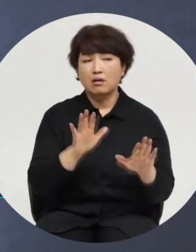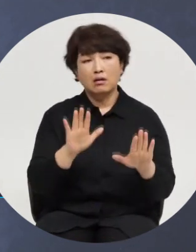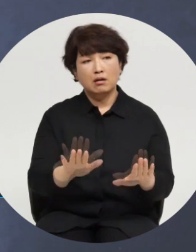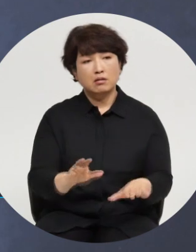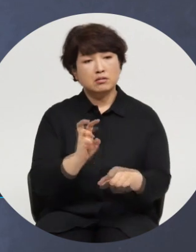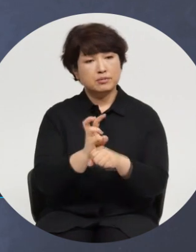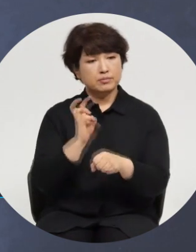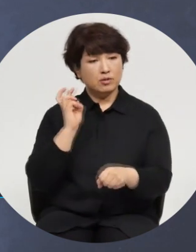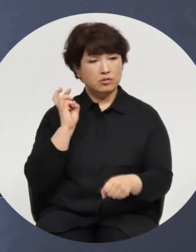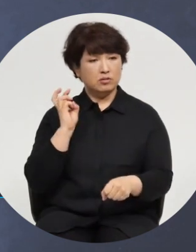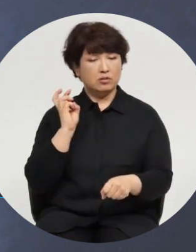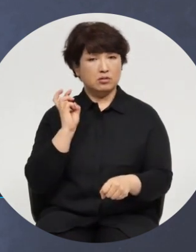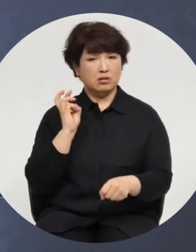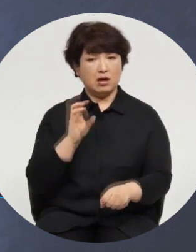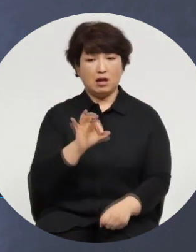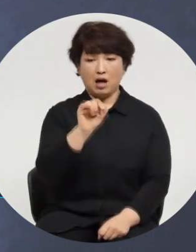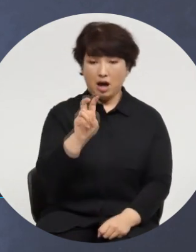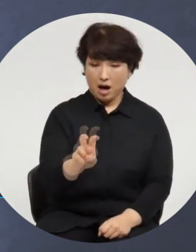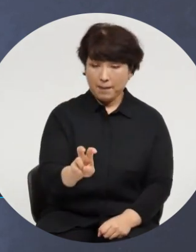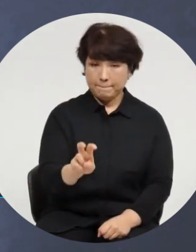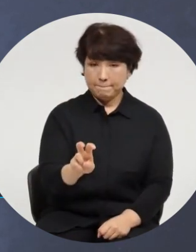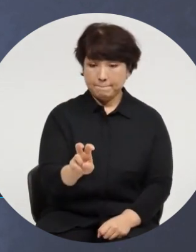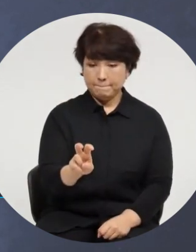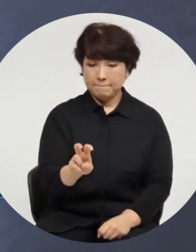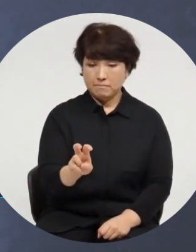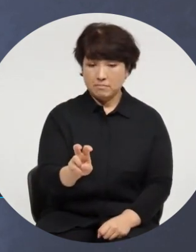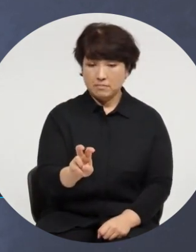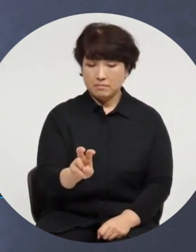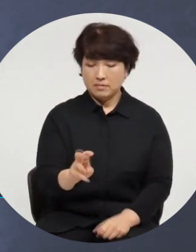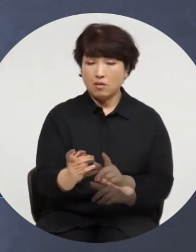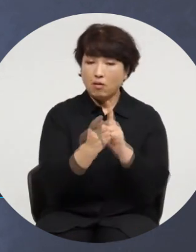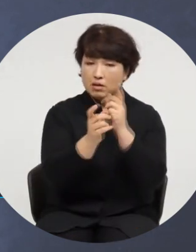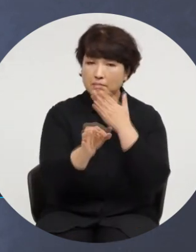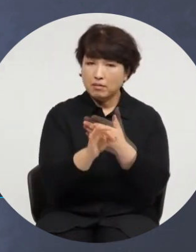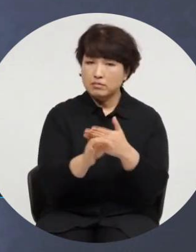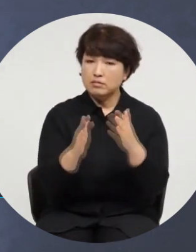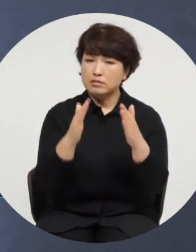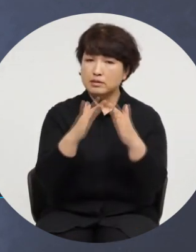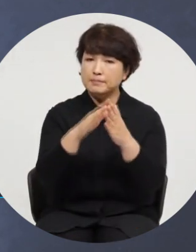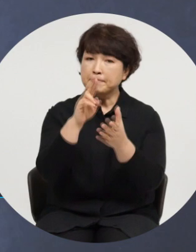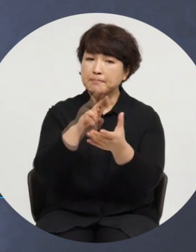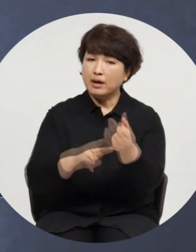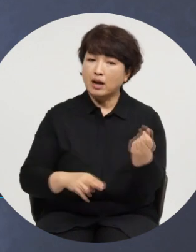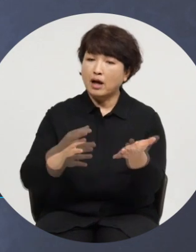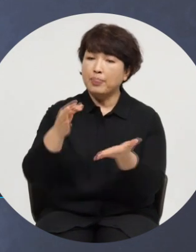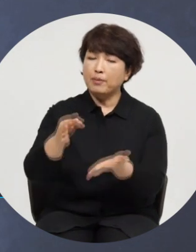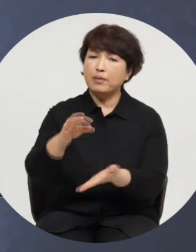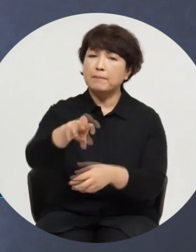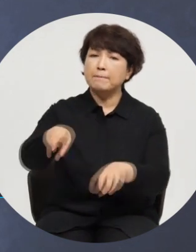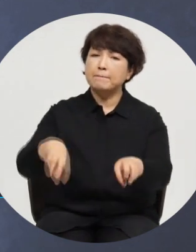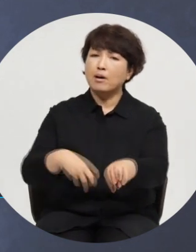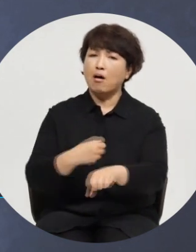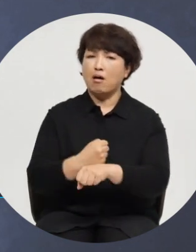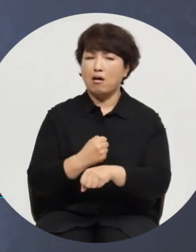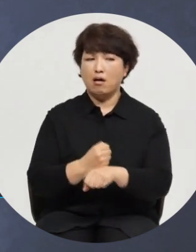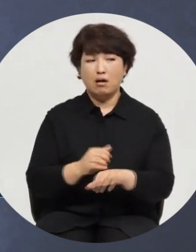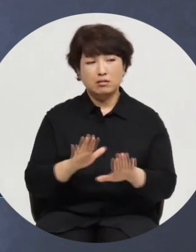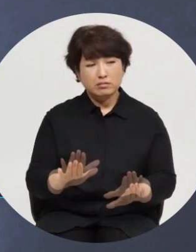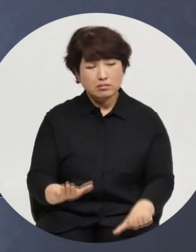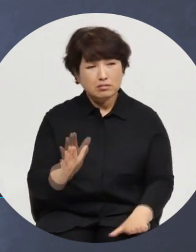생각을 하고 옛날에는 또 우리 한 30년 전만 하더라도 아마 생기면 집안 칩을 파야 되잖아